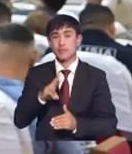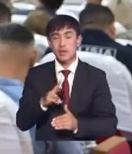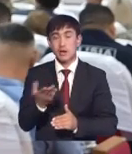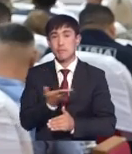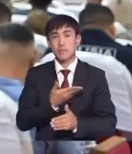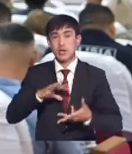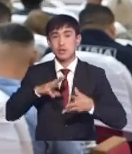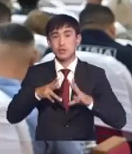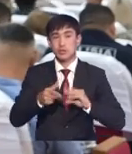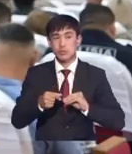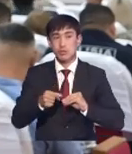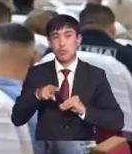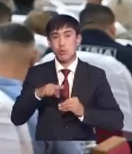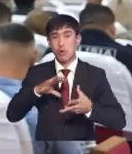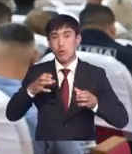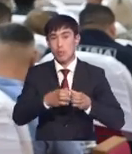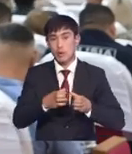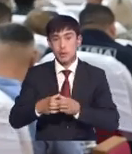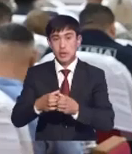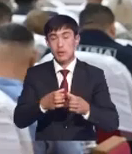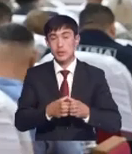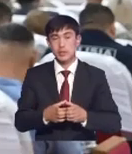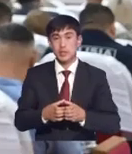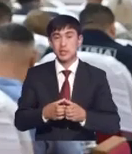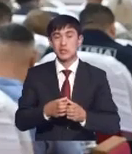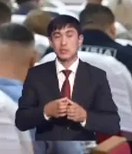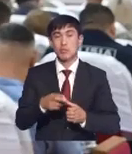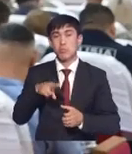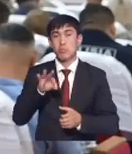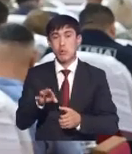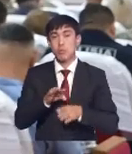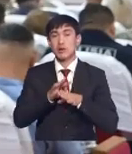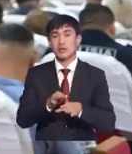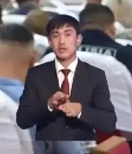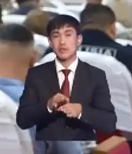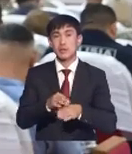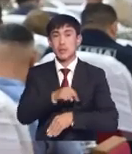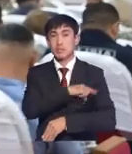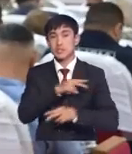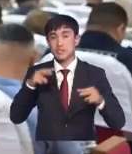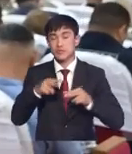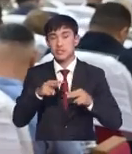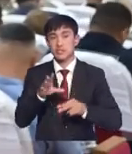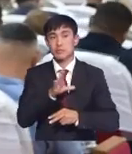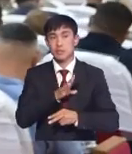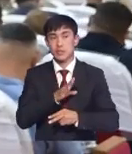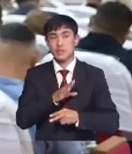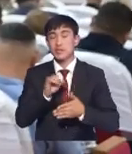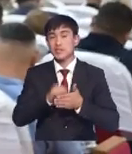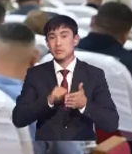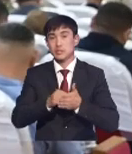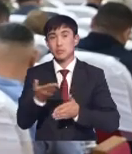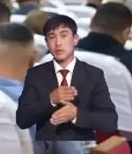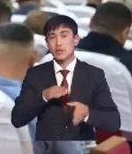мы подвели итог по укомплектованию команд и по проведению медицинских свидетельств, где были какие-то замечания,